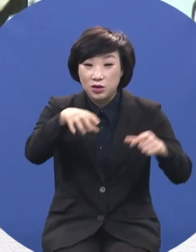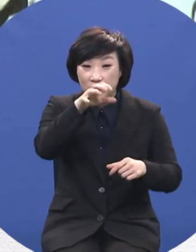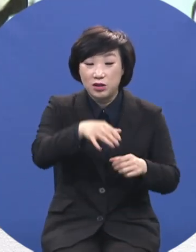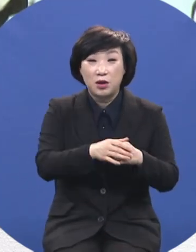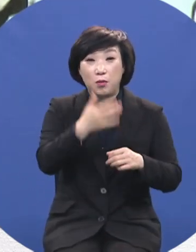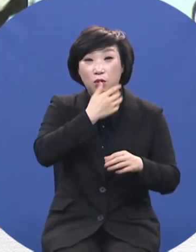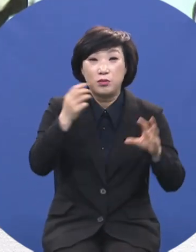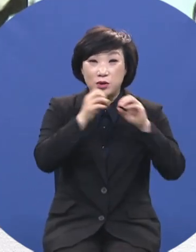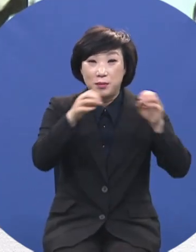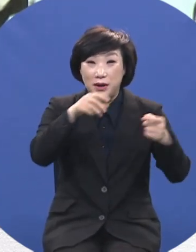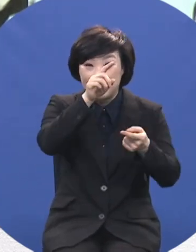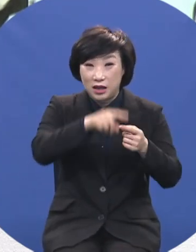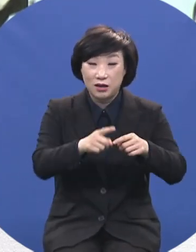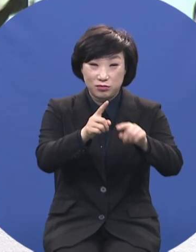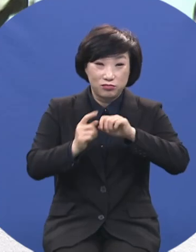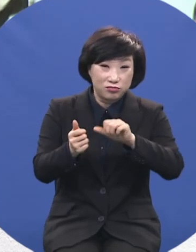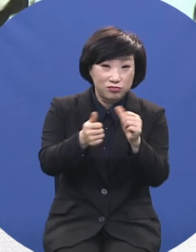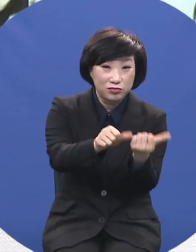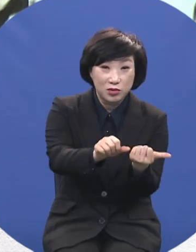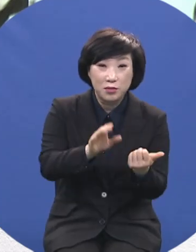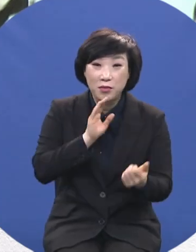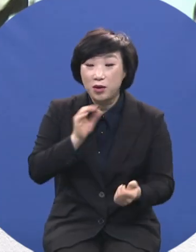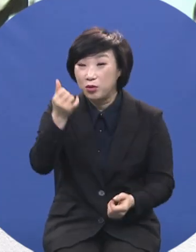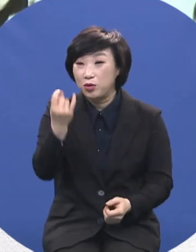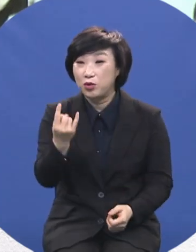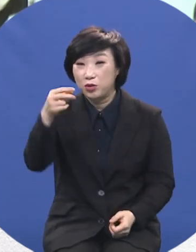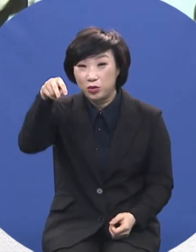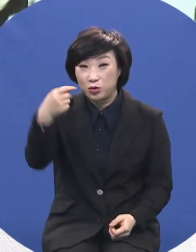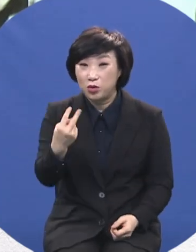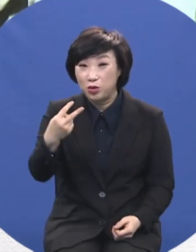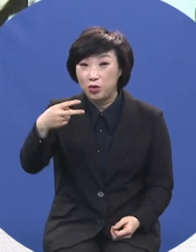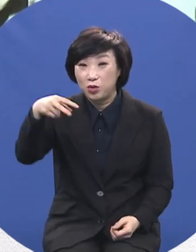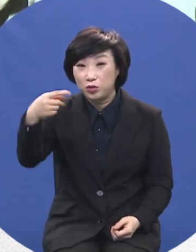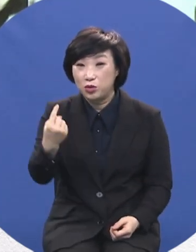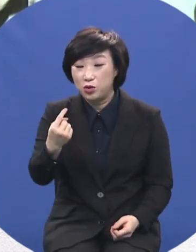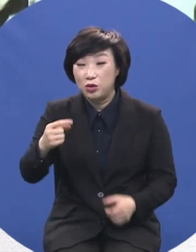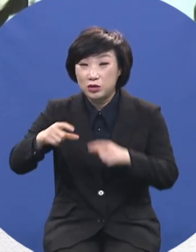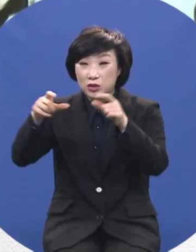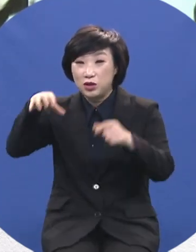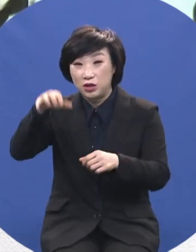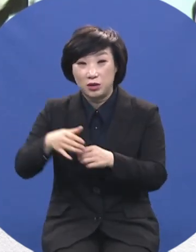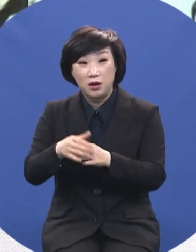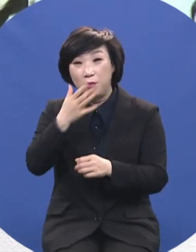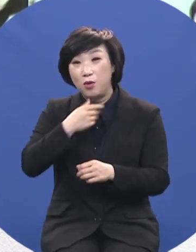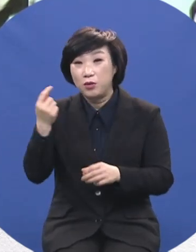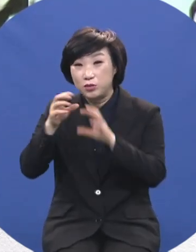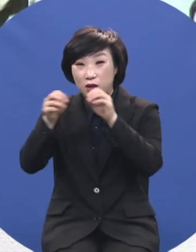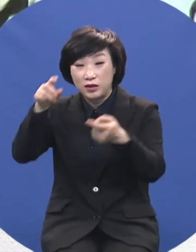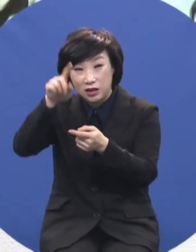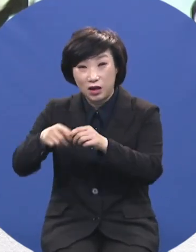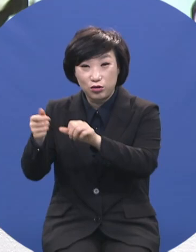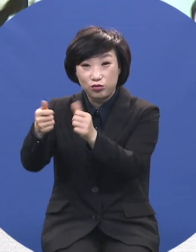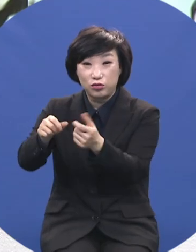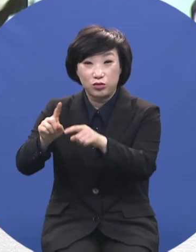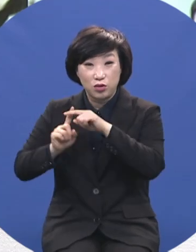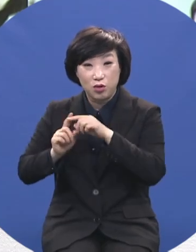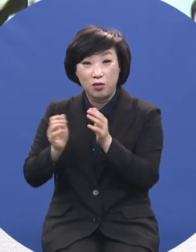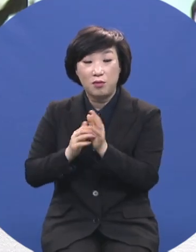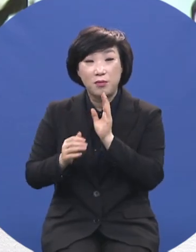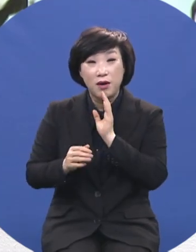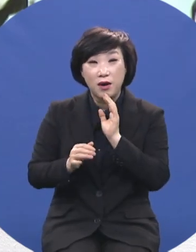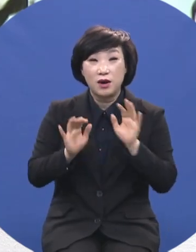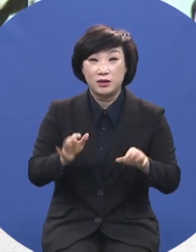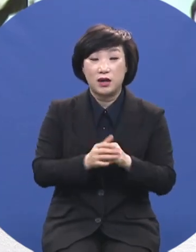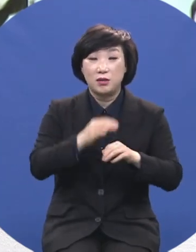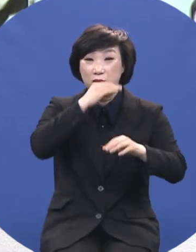순교당하고 해교도 지역에서 복음 전하다 순교당하고 사회주의 국가 가서 복음 전한다 옥에 갇히고